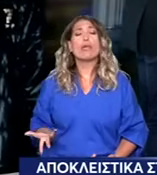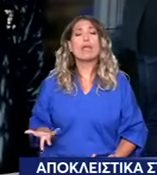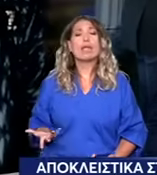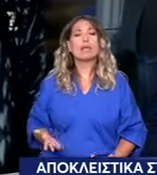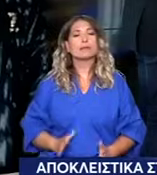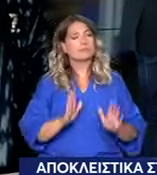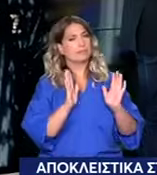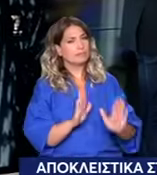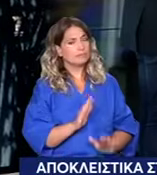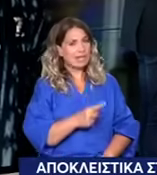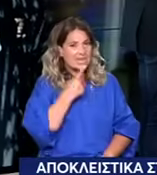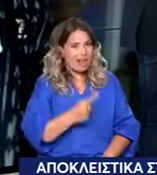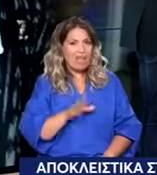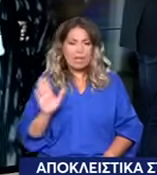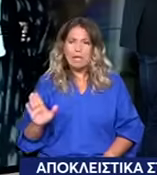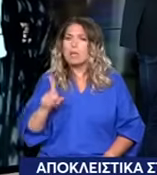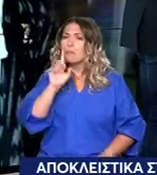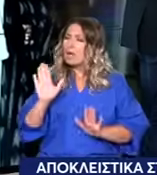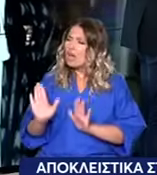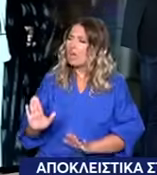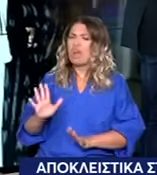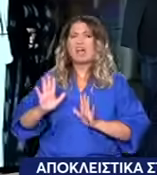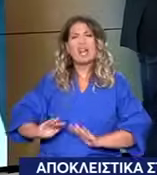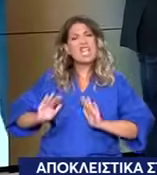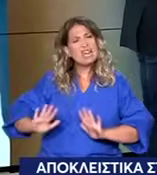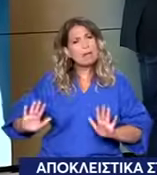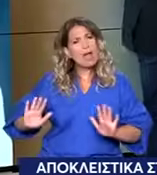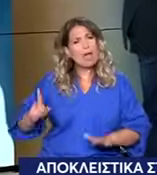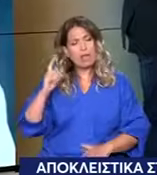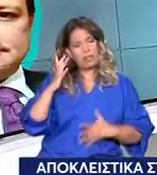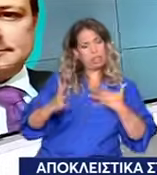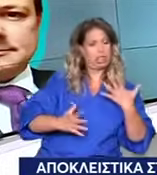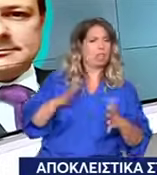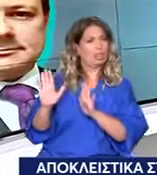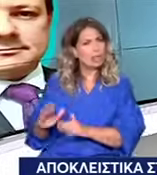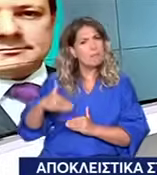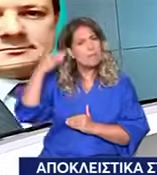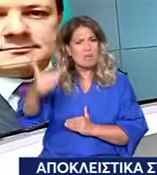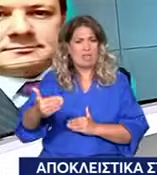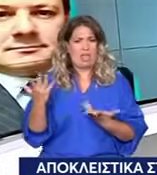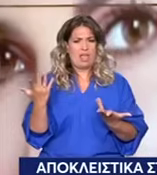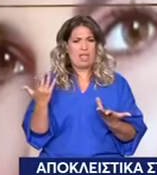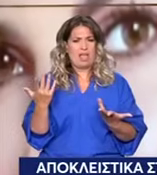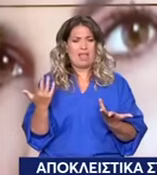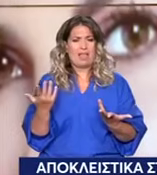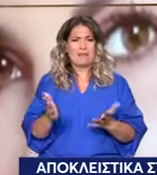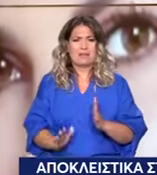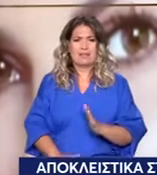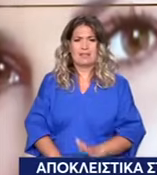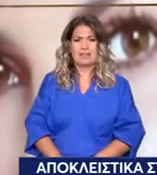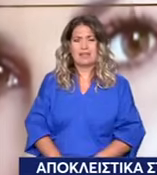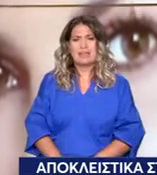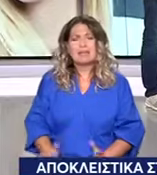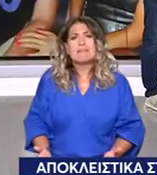μη μιλήσεις. Άστο να περάσει ναι. Και μετά έγινε μια προσπάθεια. Αυτό δεν είναι ύποπτο. Πάρα πολύ. Ναι, μπορεί